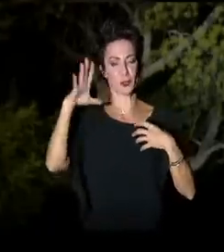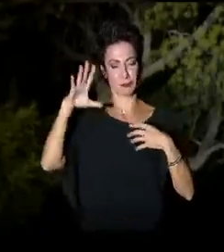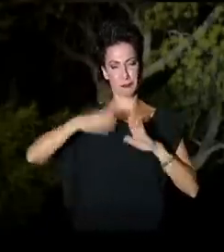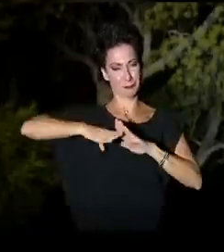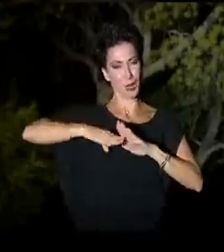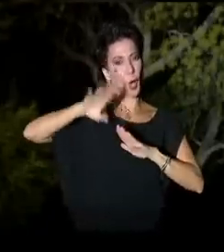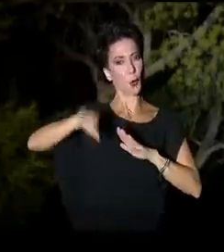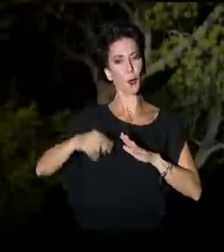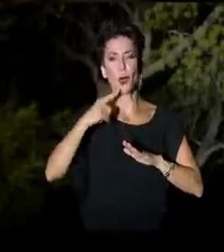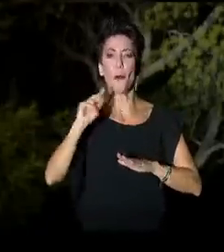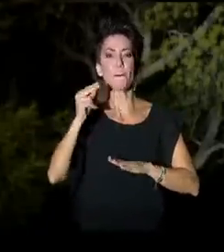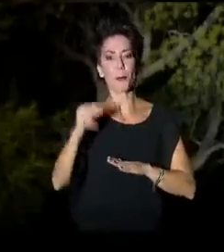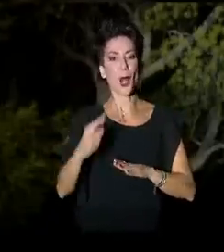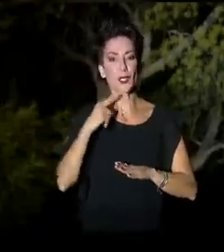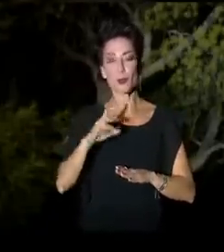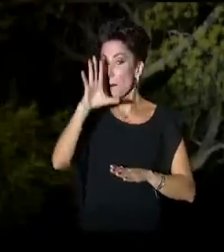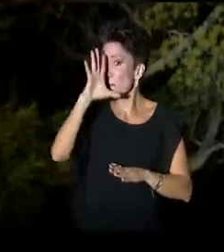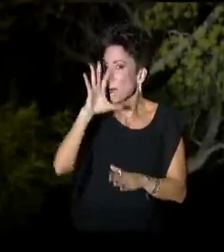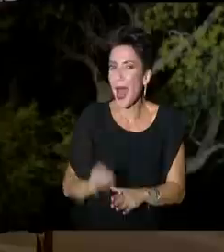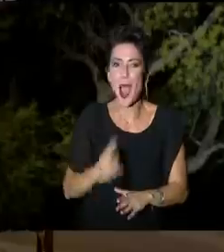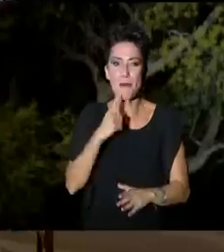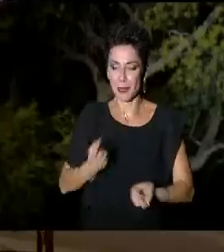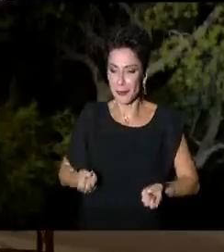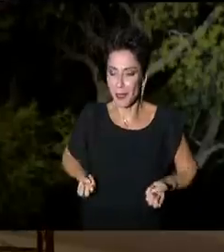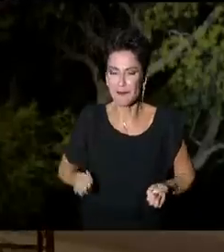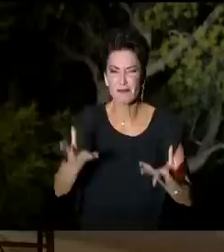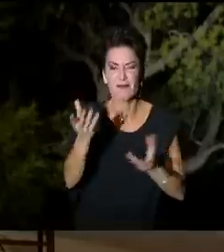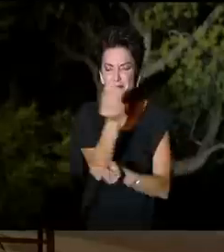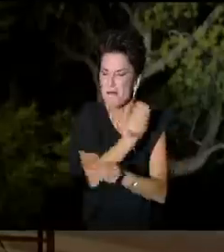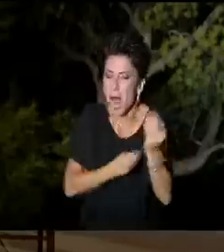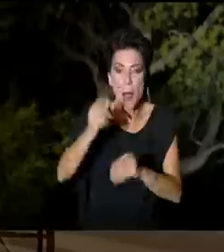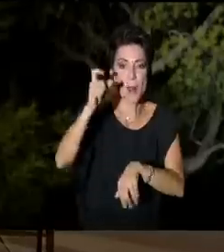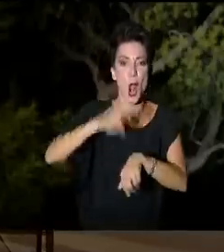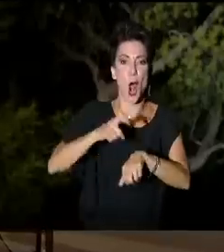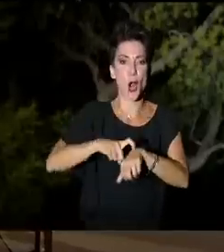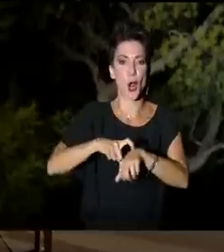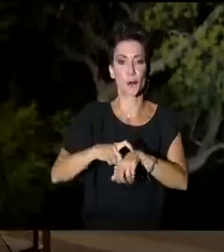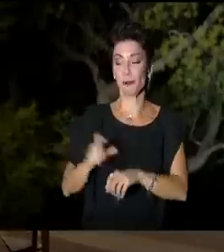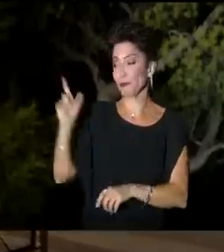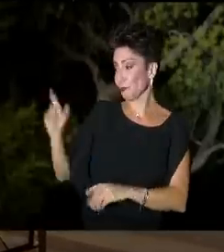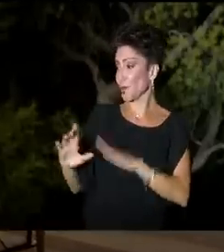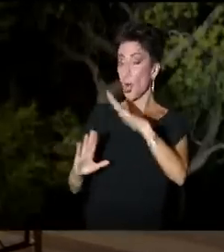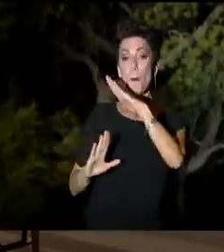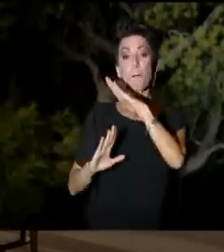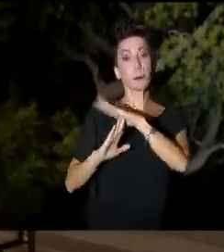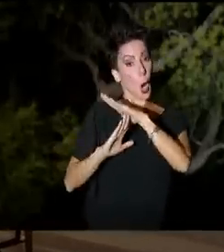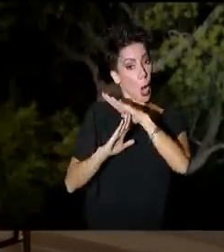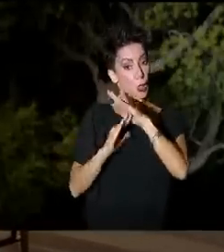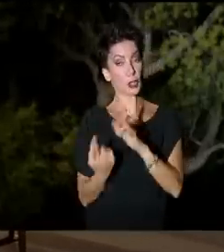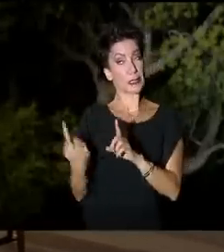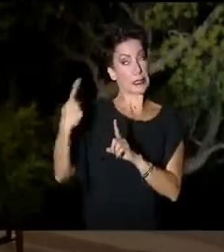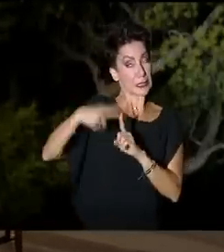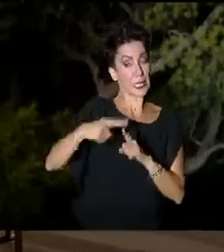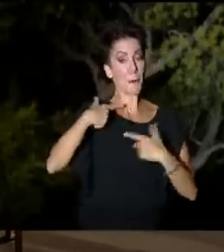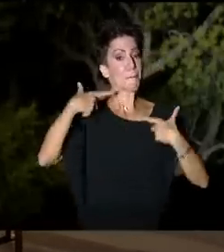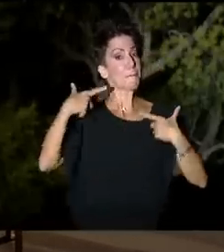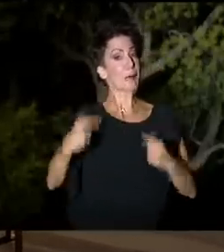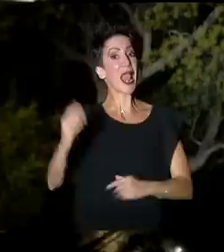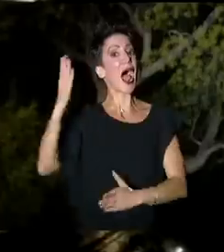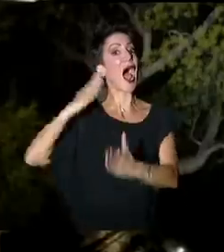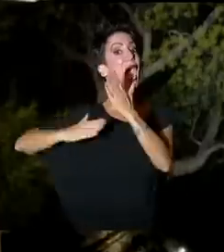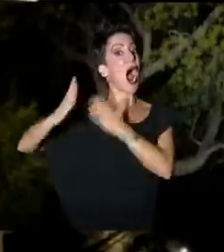απείρως περισσότερο χρόνο από ό,τι προβλέπουν τα καθιερωμένα. Ο πρόεδρος και τα μέλη του Κεντρικού Αρχαιολογικού Συμβουλίου,